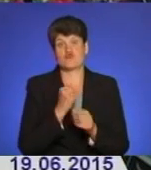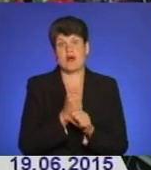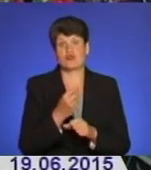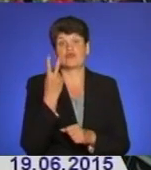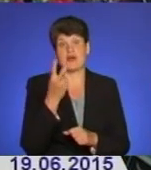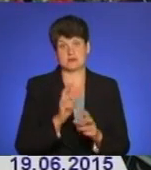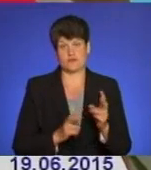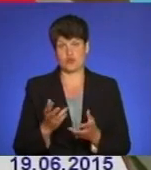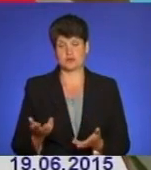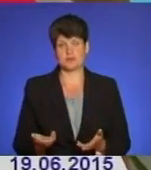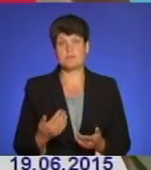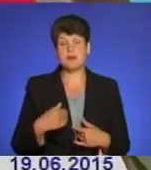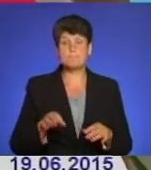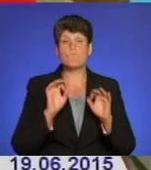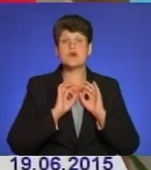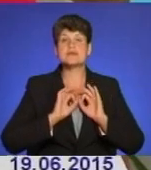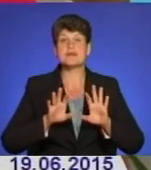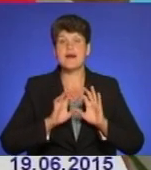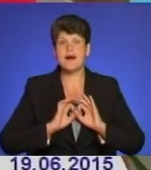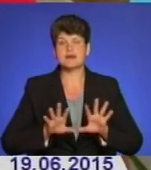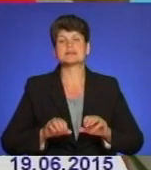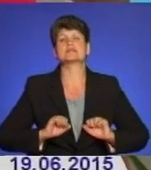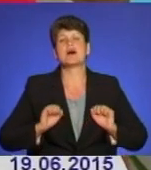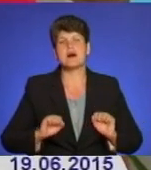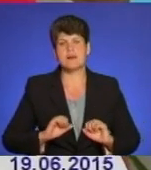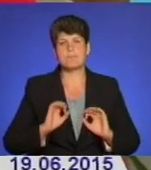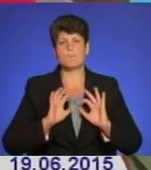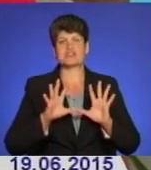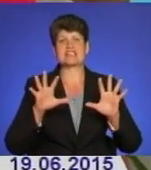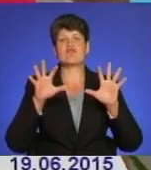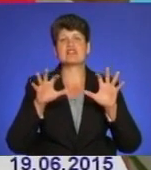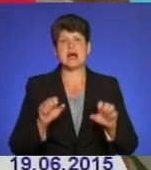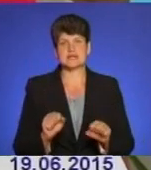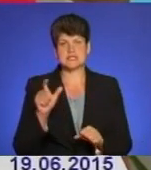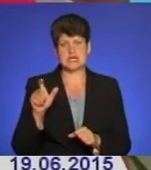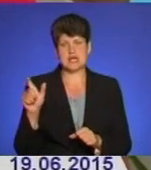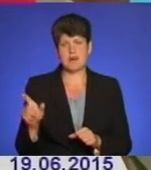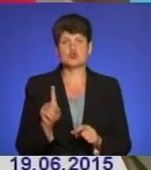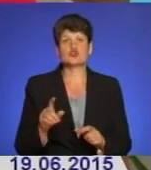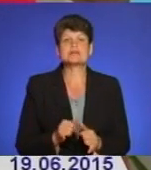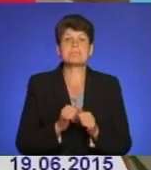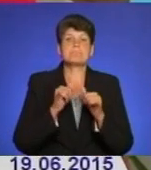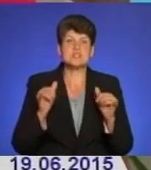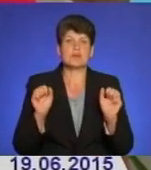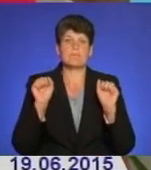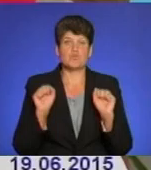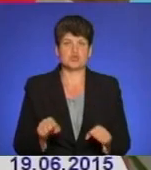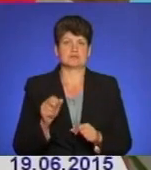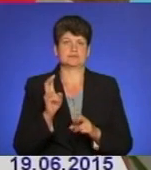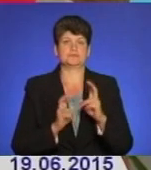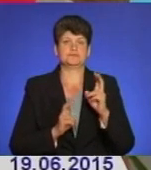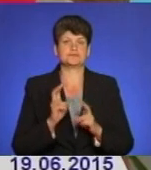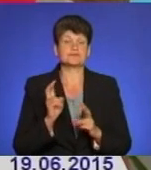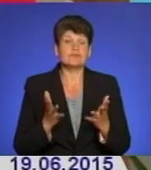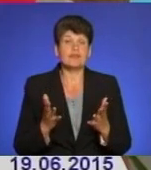Ми пояснюємо, стараємося пояснити власникам щодо збільшення потужностей,